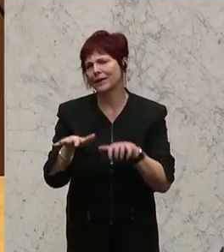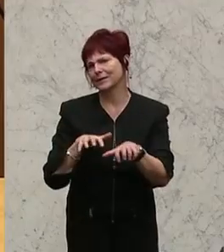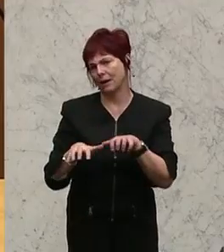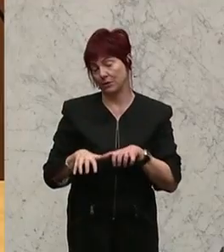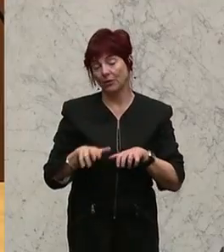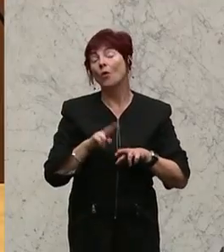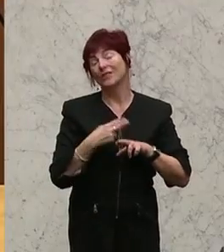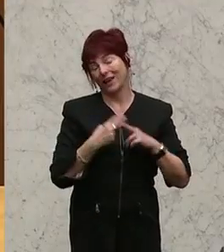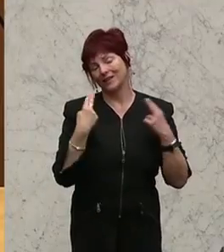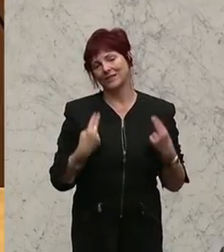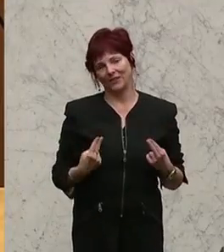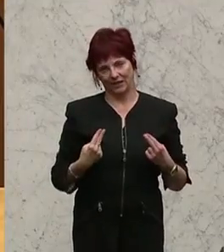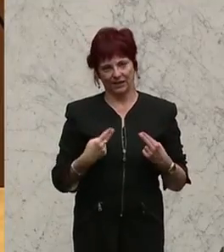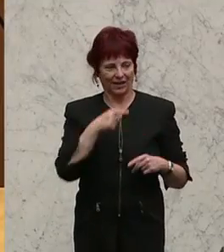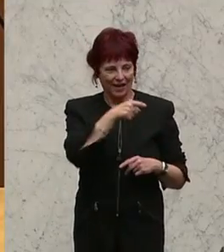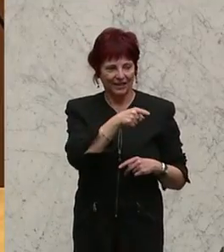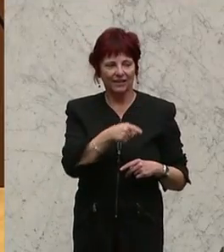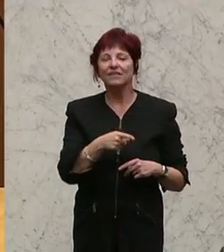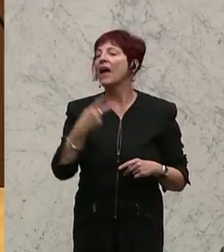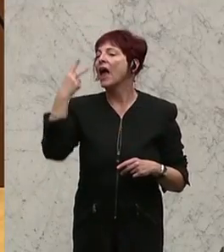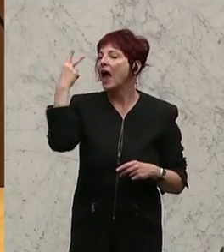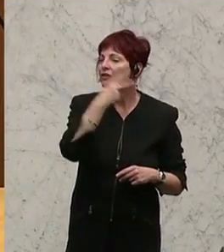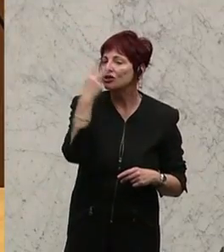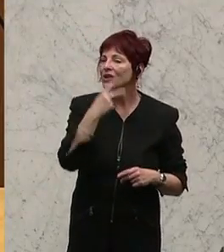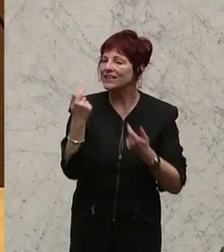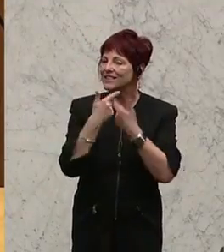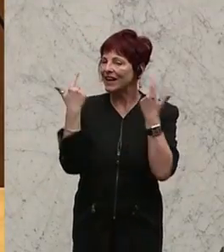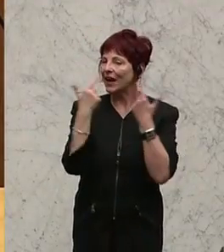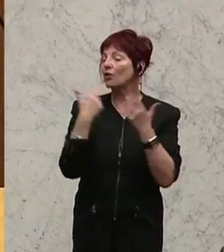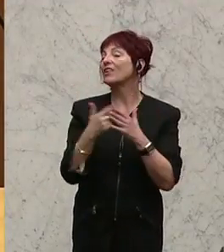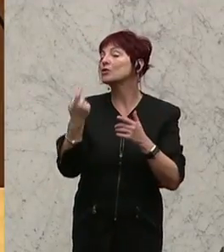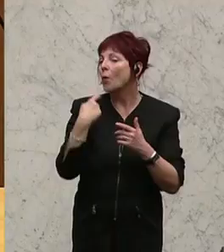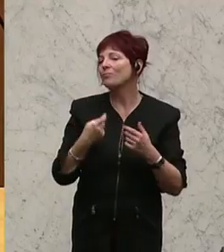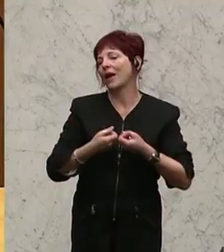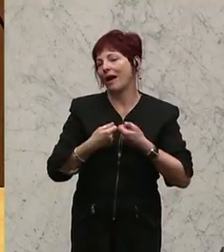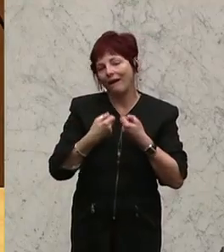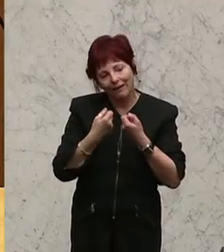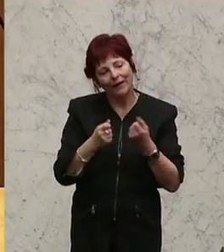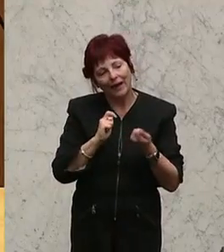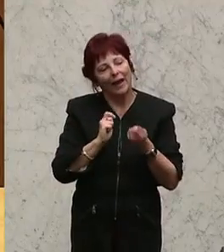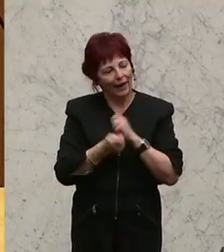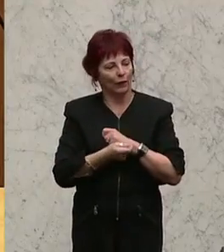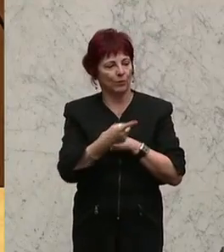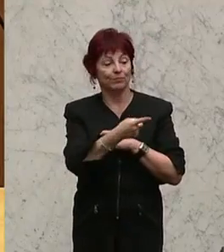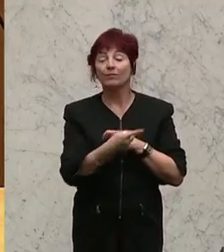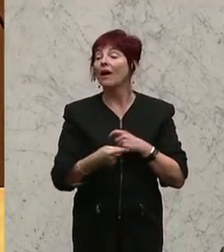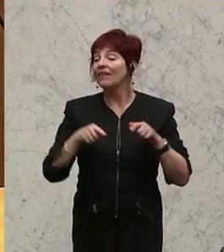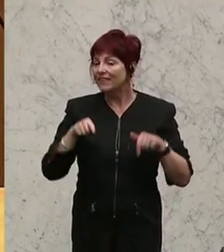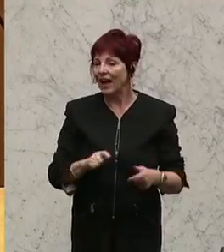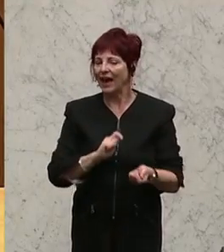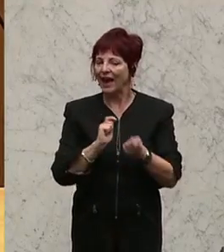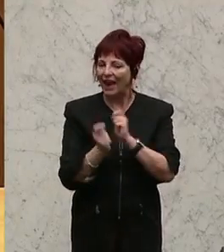werde später erklären, was man mit so Zustimmungserklärungen erlebt. Aber vielleicht zum vorliegenden Abänderungsantrag der NEOS, den